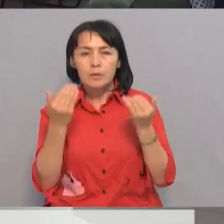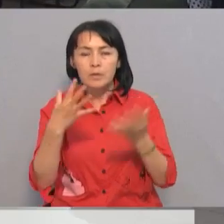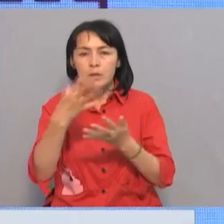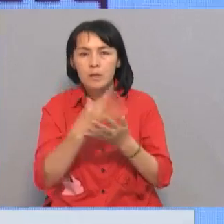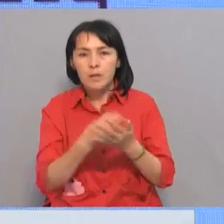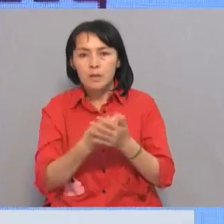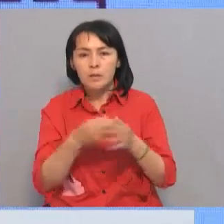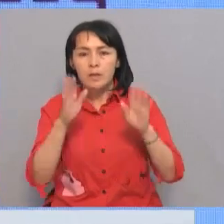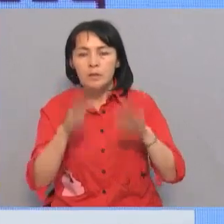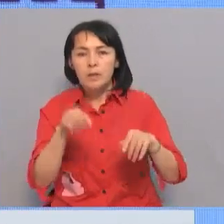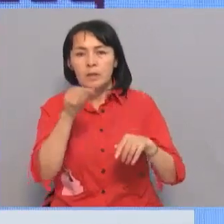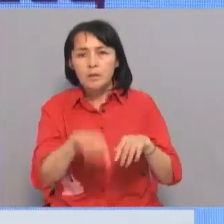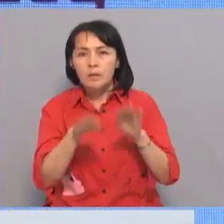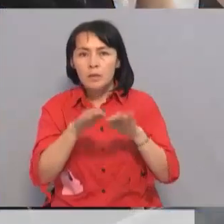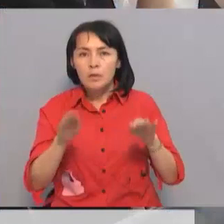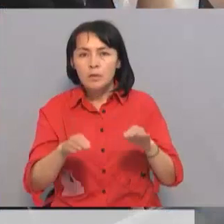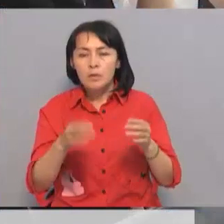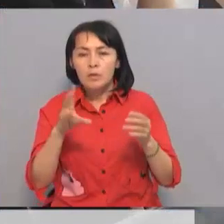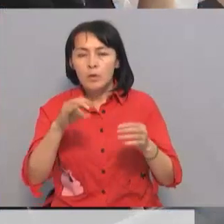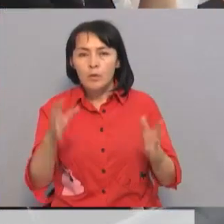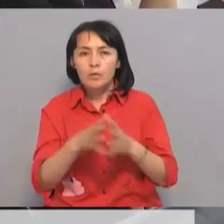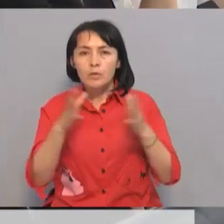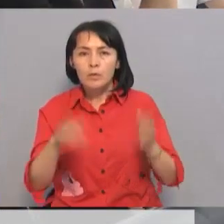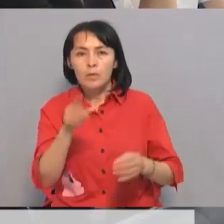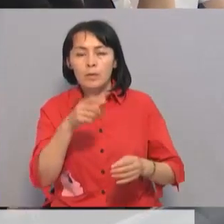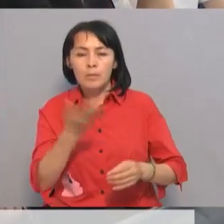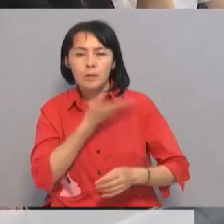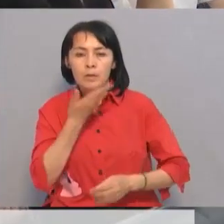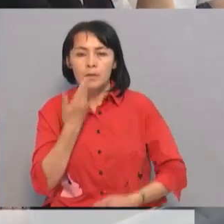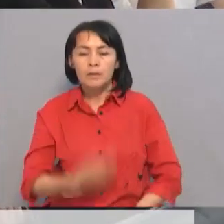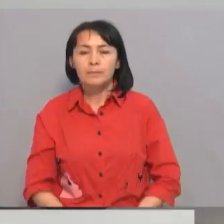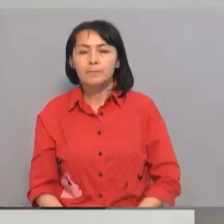нашли отклик не только среди подростков, но и у широкого круга читателей.